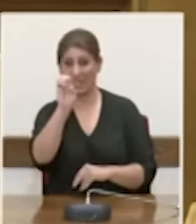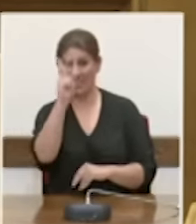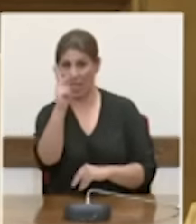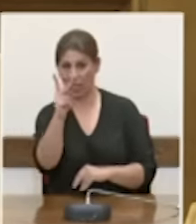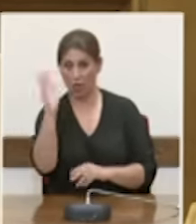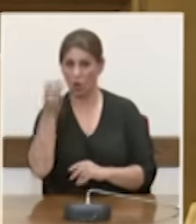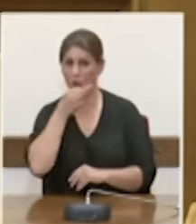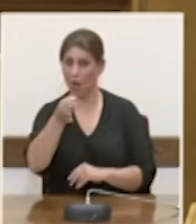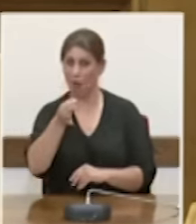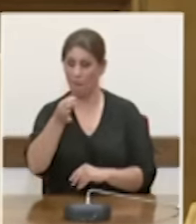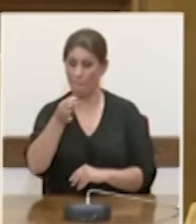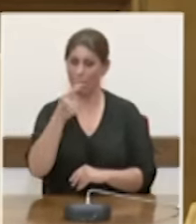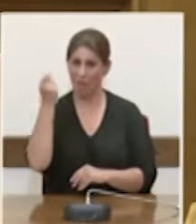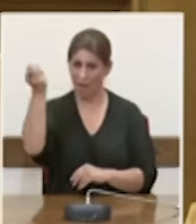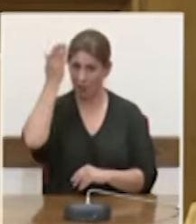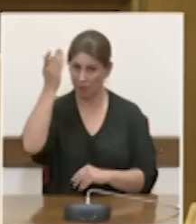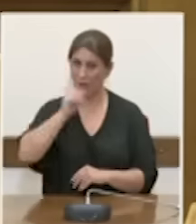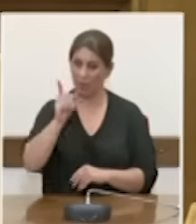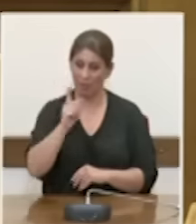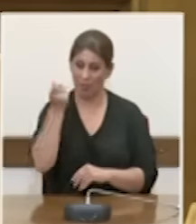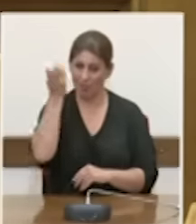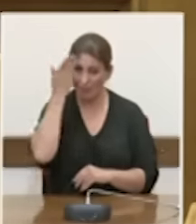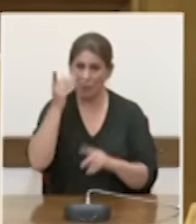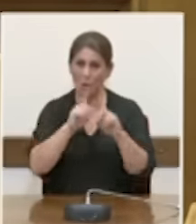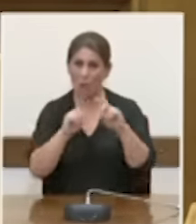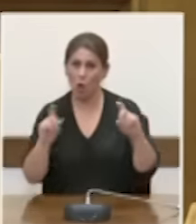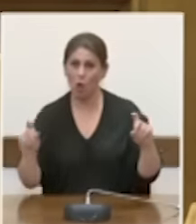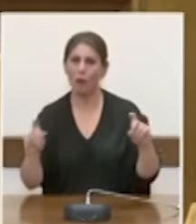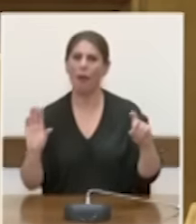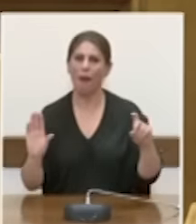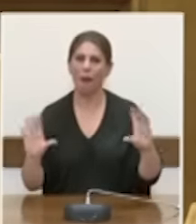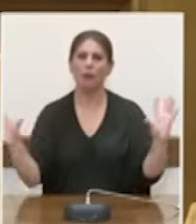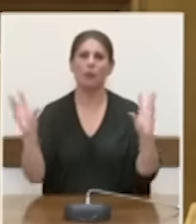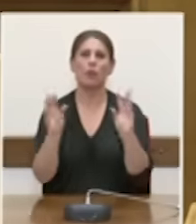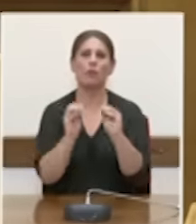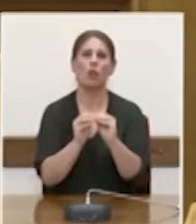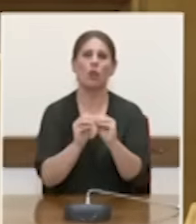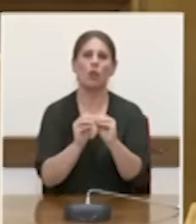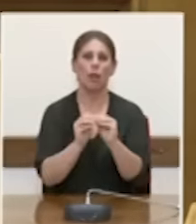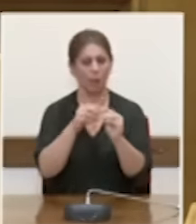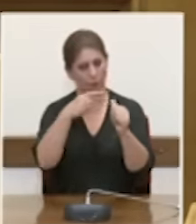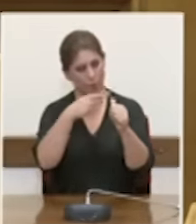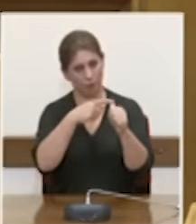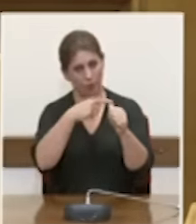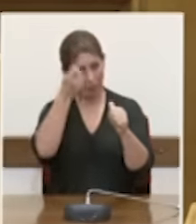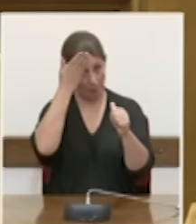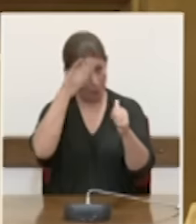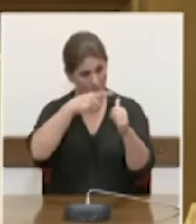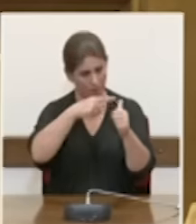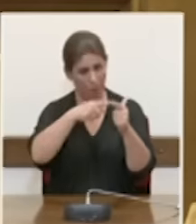δεν αναφερόμαστε μόνο στις τιμές των προϊόντων, αλλά συνολικά στο τρίπτυχο τιμές,